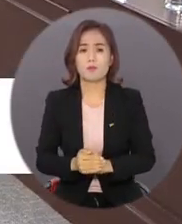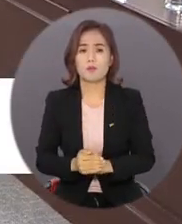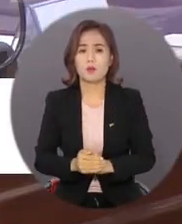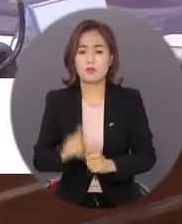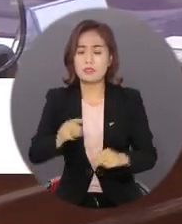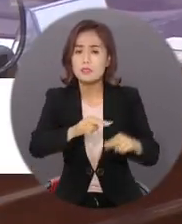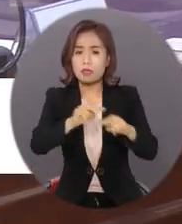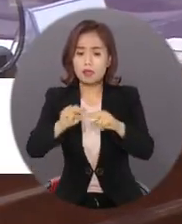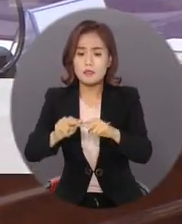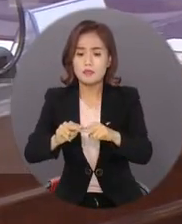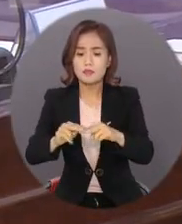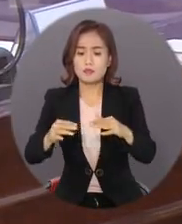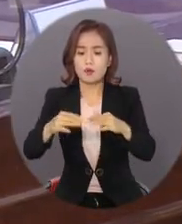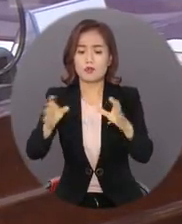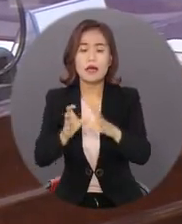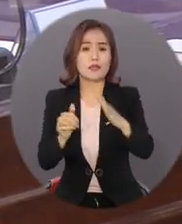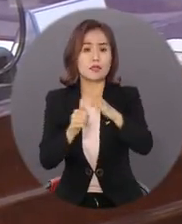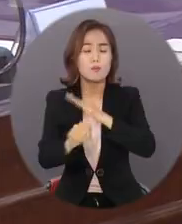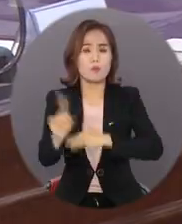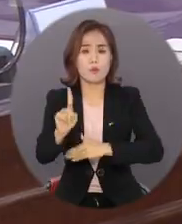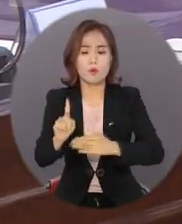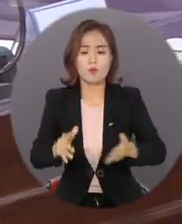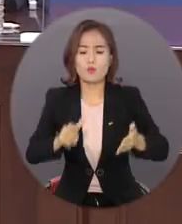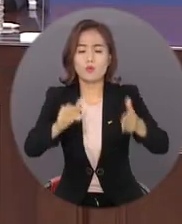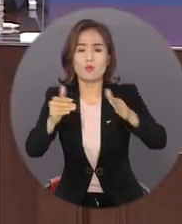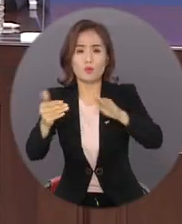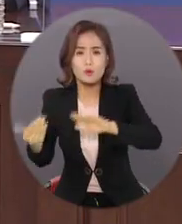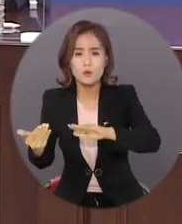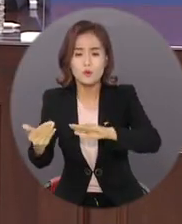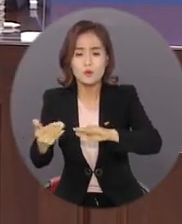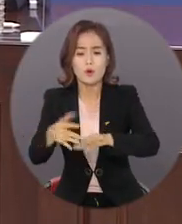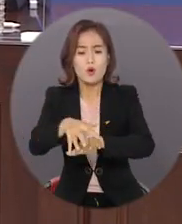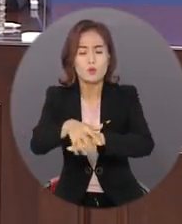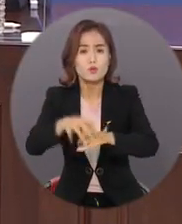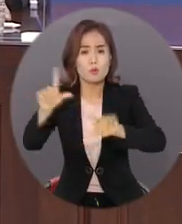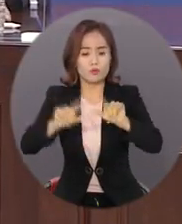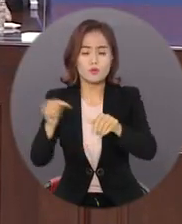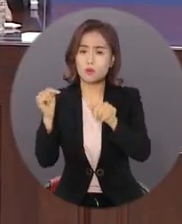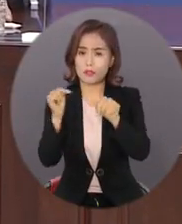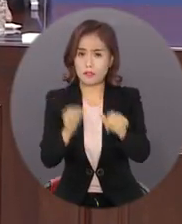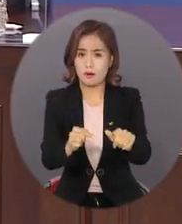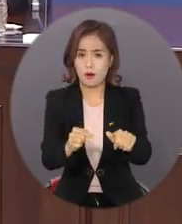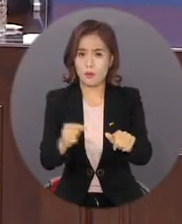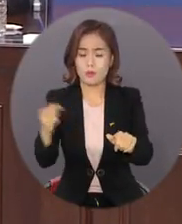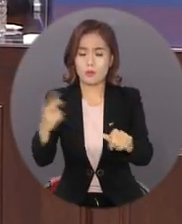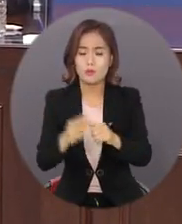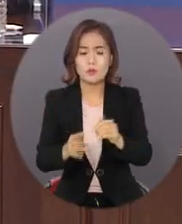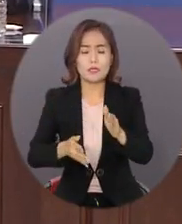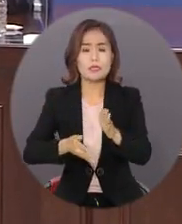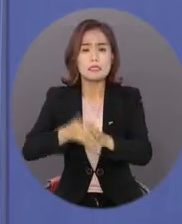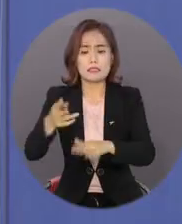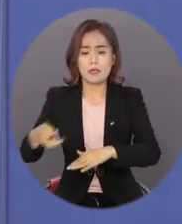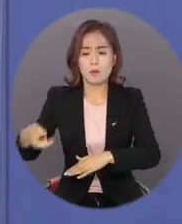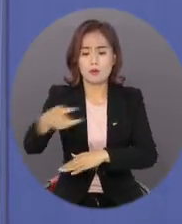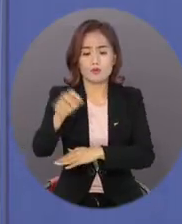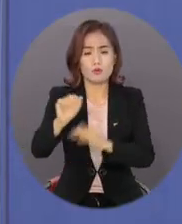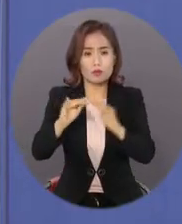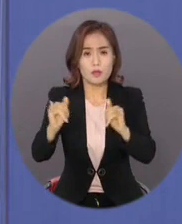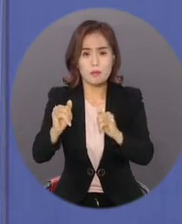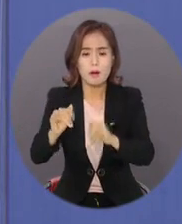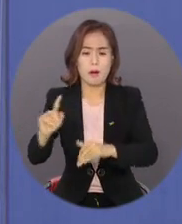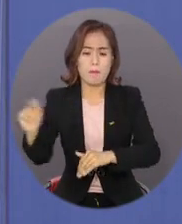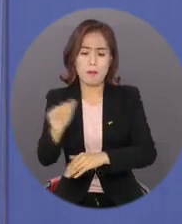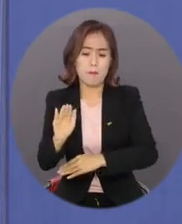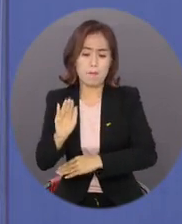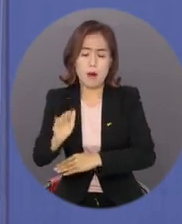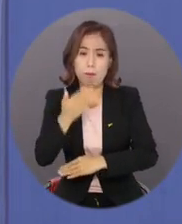이 자리에서 송영길 대표는 붕괴 참사의 구조적인 문제를 지적하면서도 시내버스 운전자가 가속